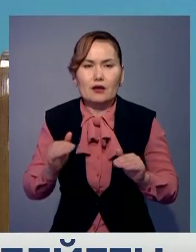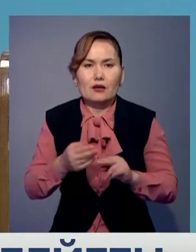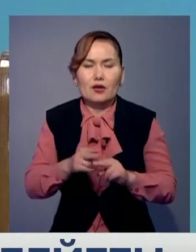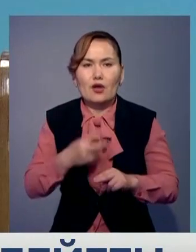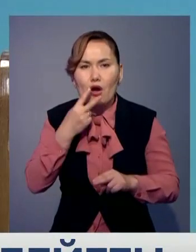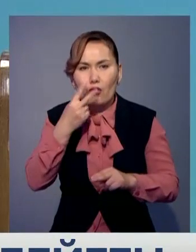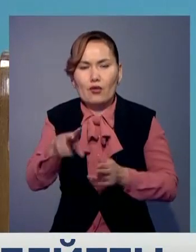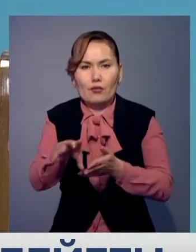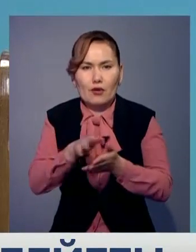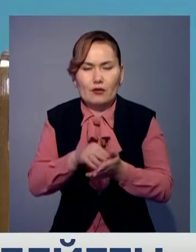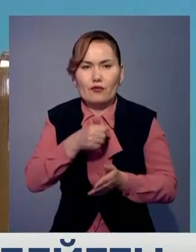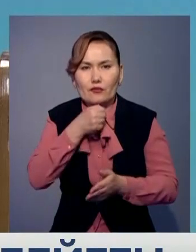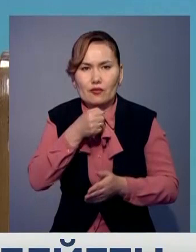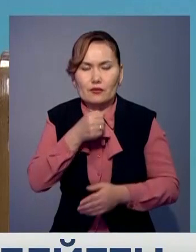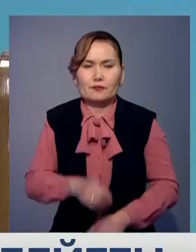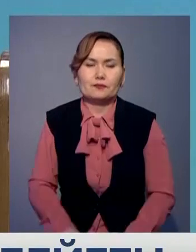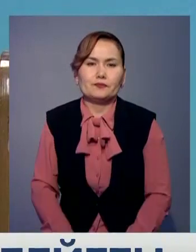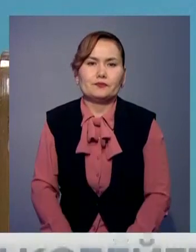көбірек көңіл бөледі.